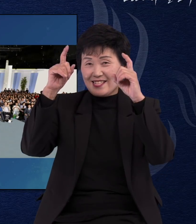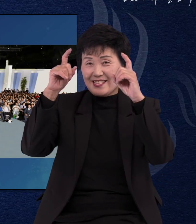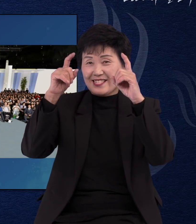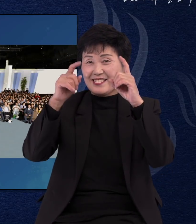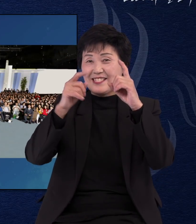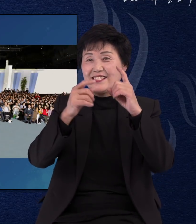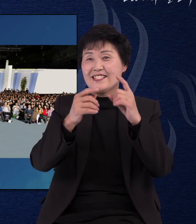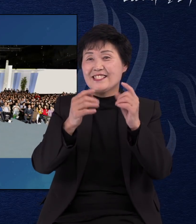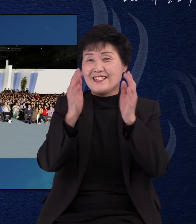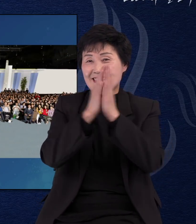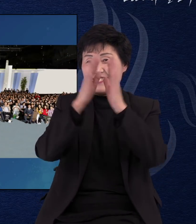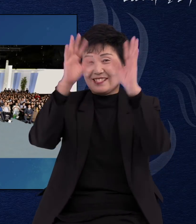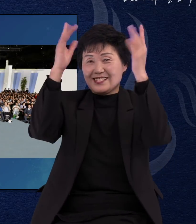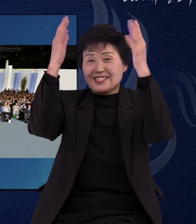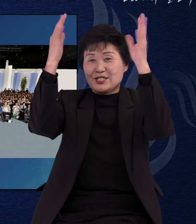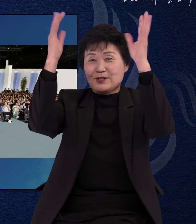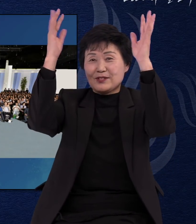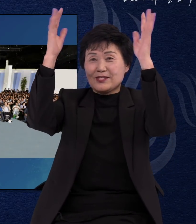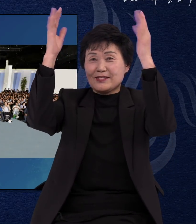하나님 앞에 박수 올리겠습니다.